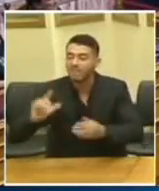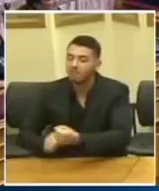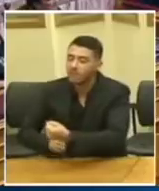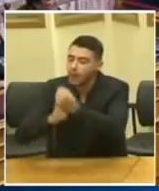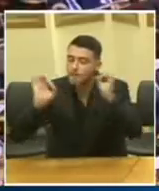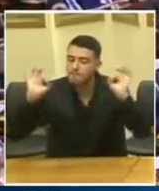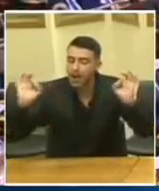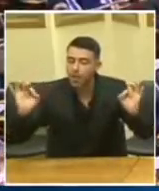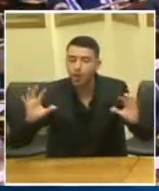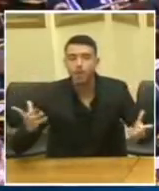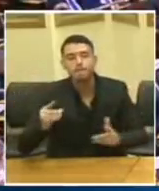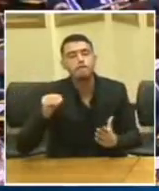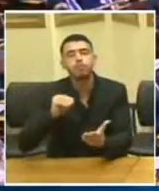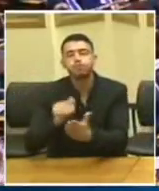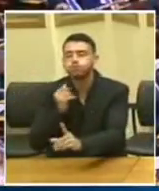Πότε?